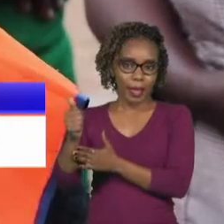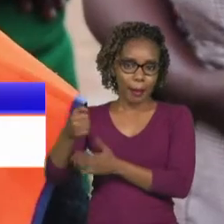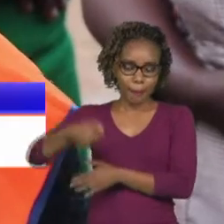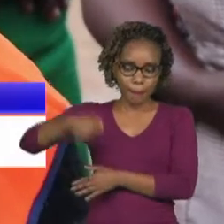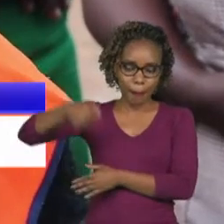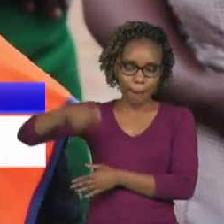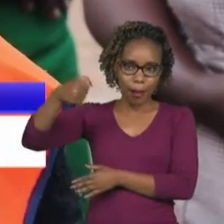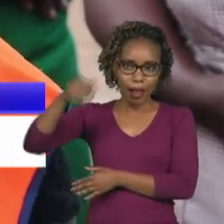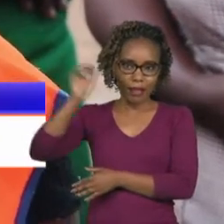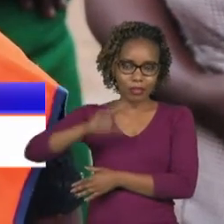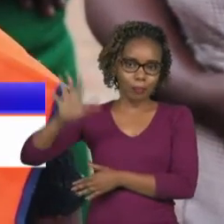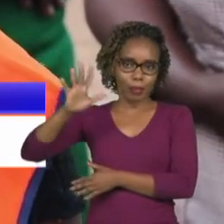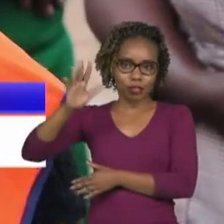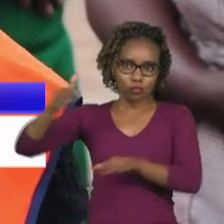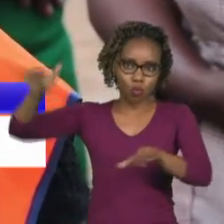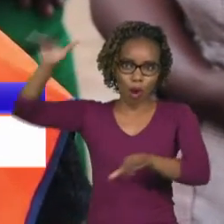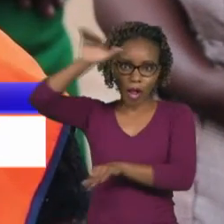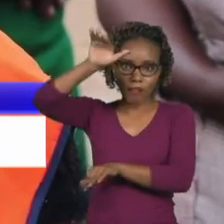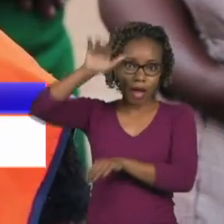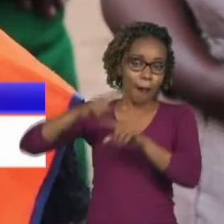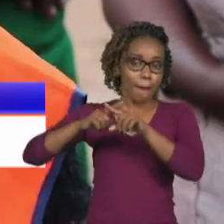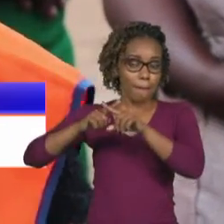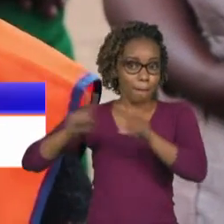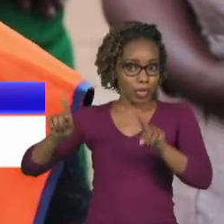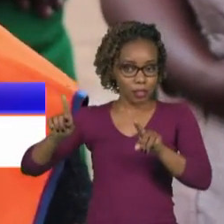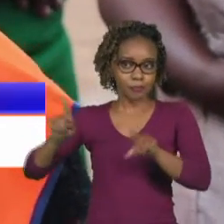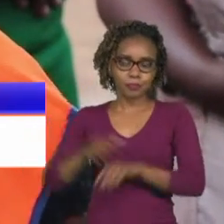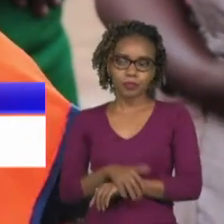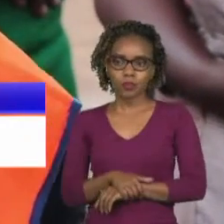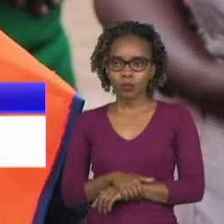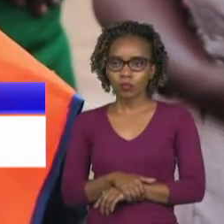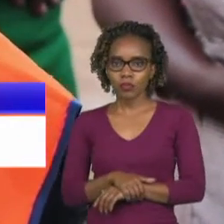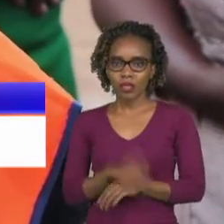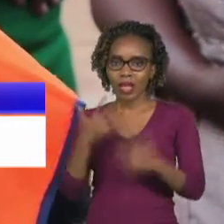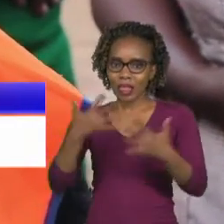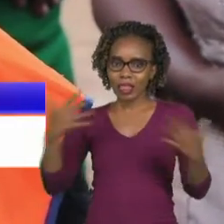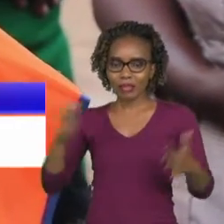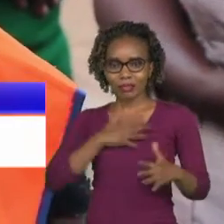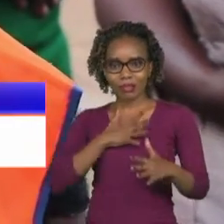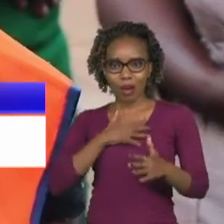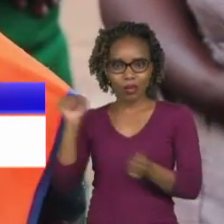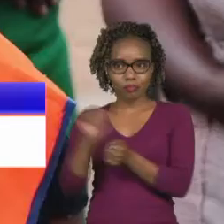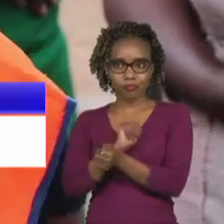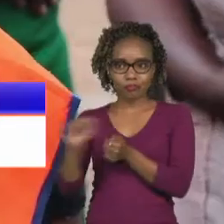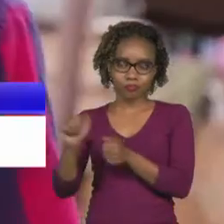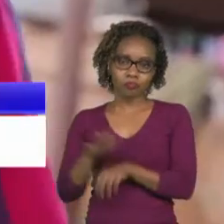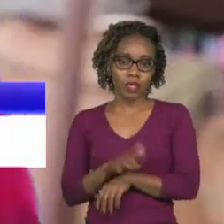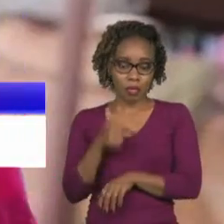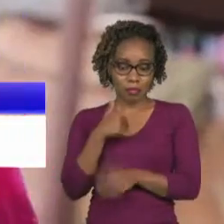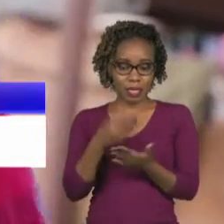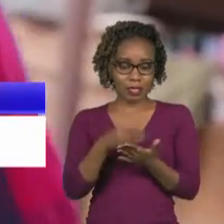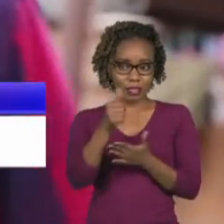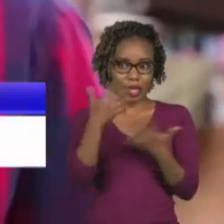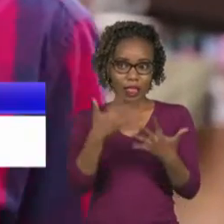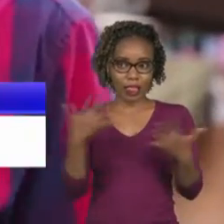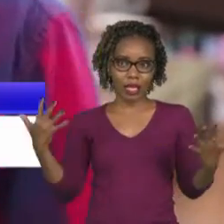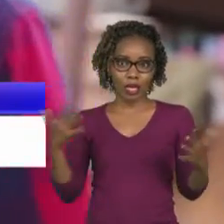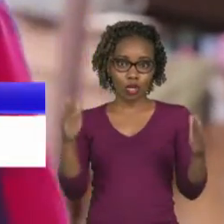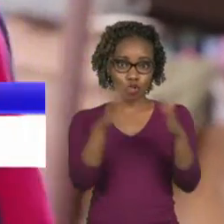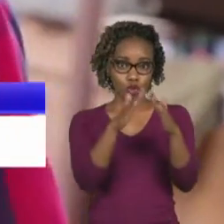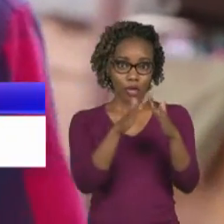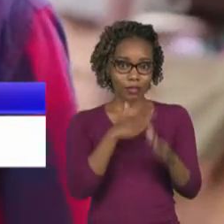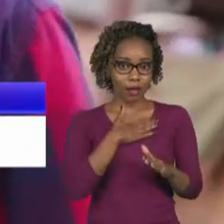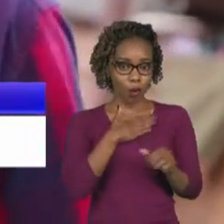bei ghali ya kufunikia, lakini bado vitu zetu zinanyeshewa. Kama mimi nauzaga mali. Choo yetu imejaa